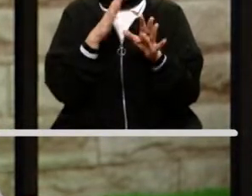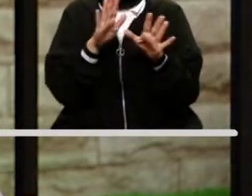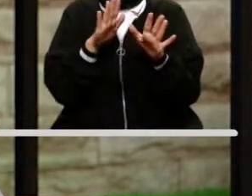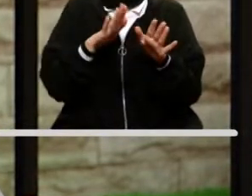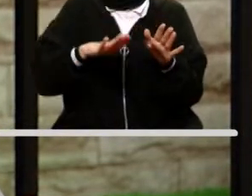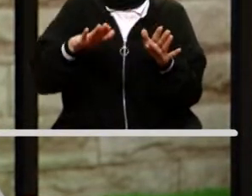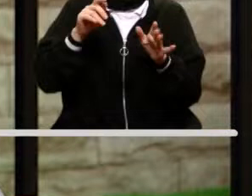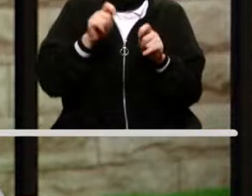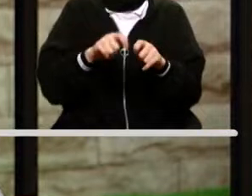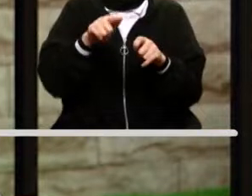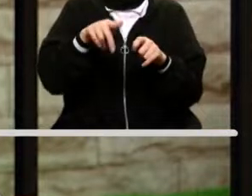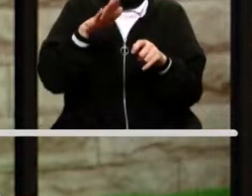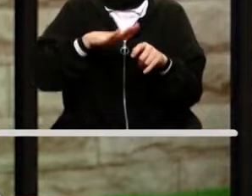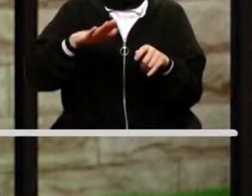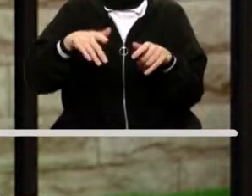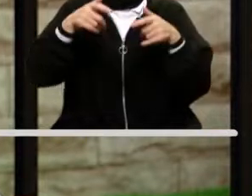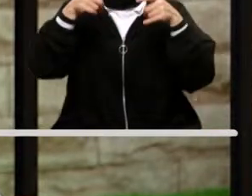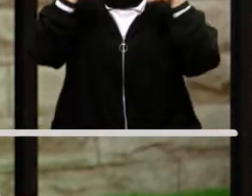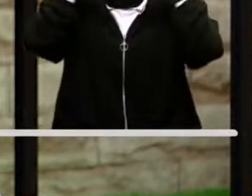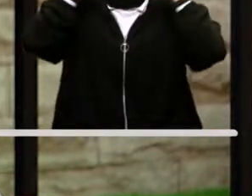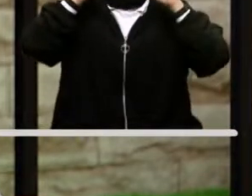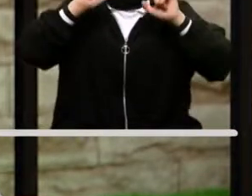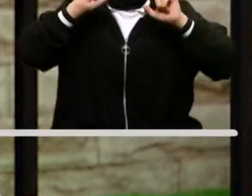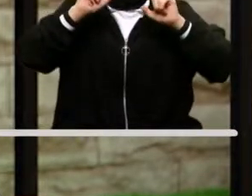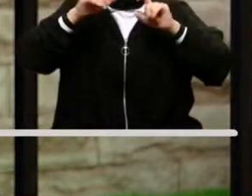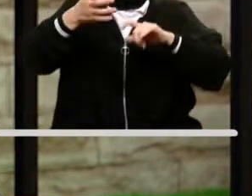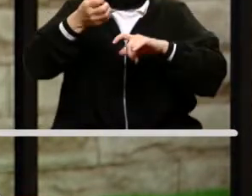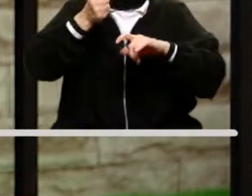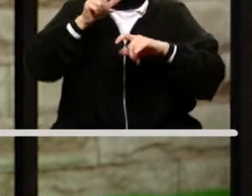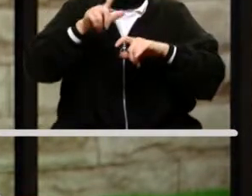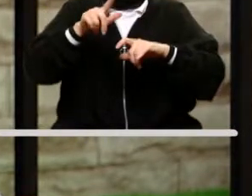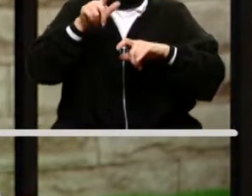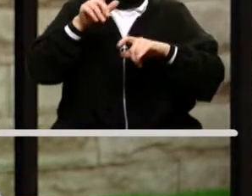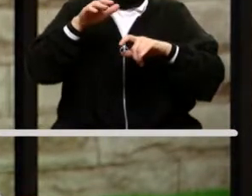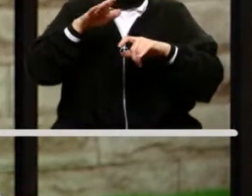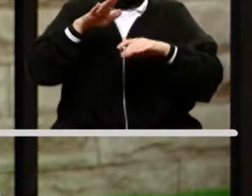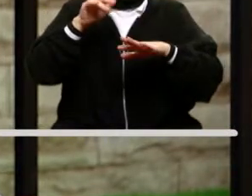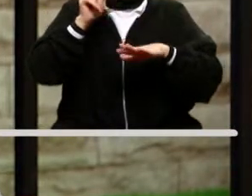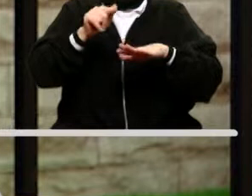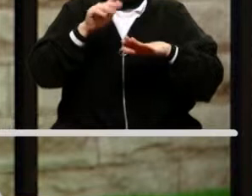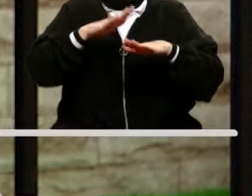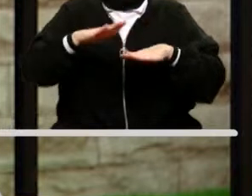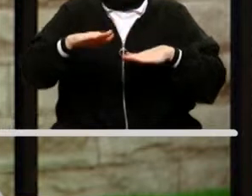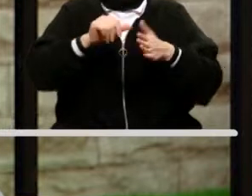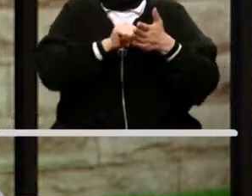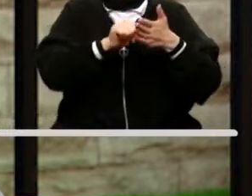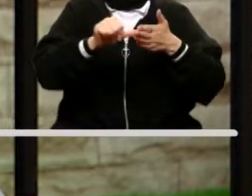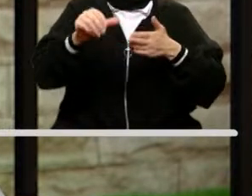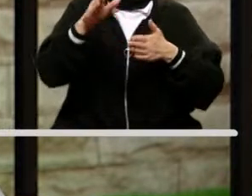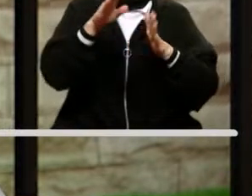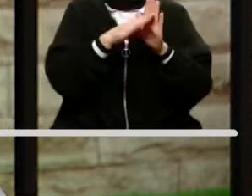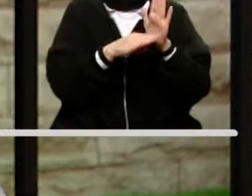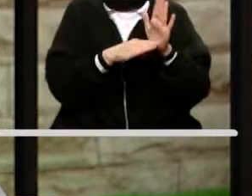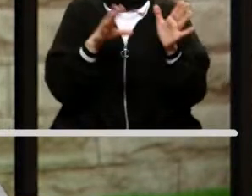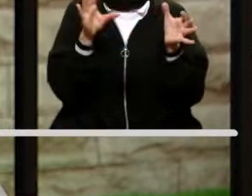çocuğun sorumlu olmak zorundayız. Yapıp ortaya bırakmak değil. O çocuğun tüm yaşamıyla ilgili, geleceğiyle